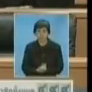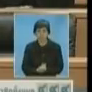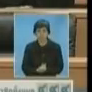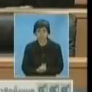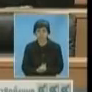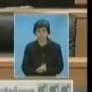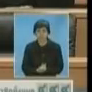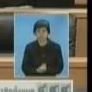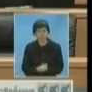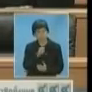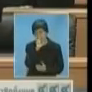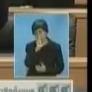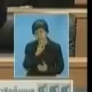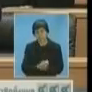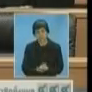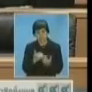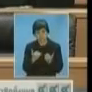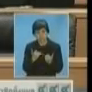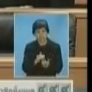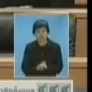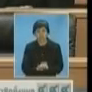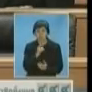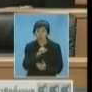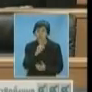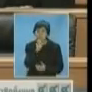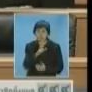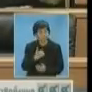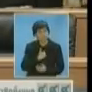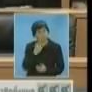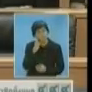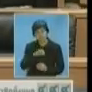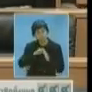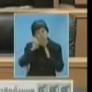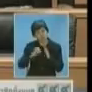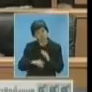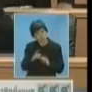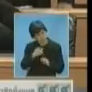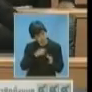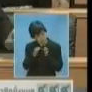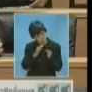คืออย่างนี้ค่ะท่านประธาน ถ้าไม่ถามผมถือว่ากระทู้ ท่านฟังดิฉันก่อนสิ